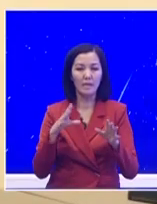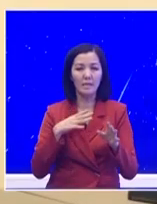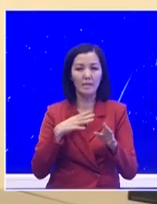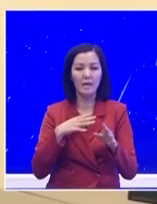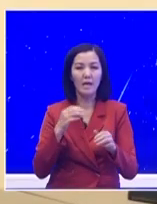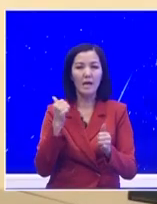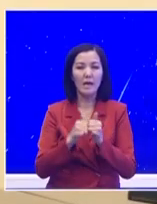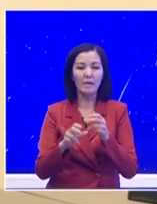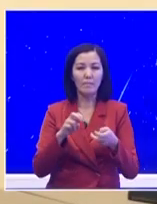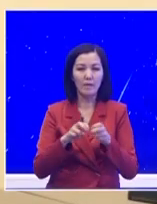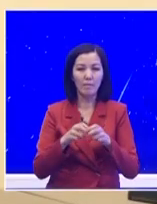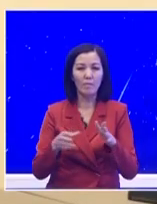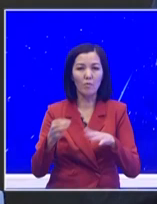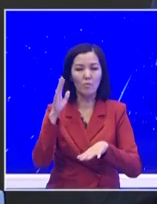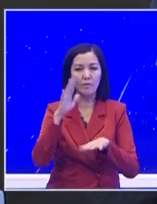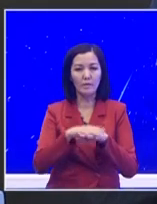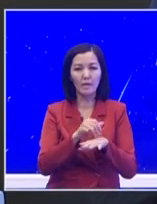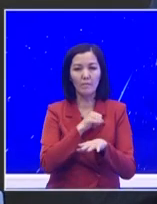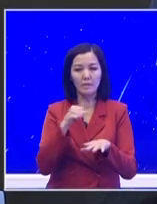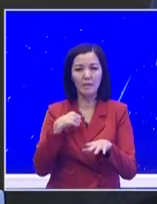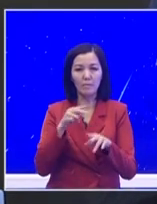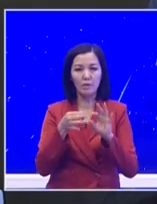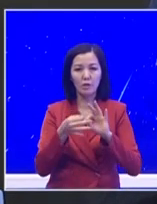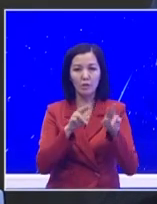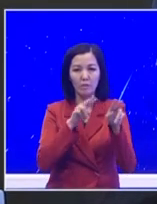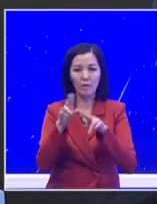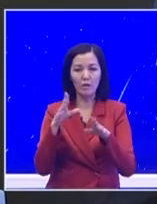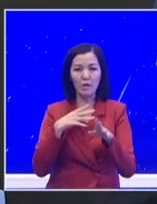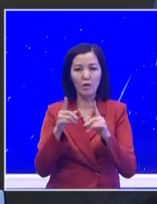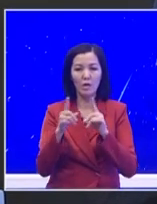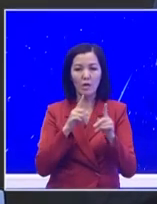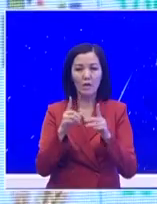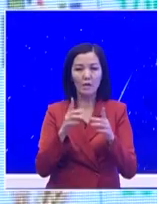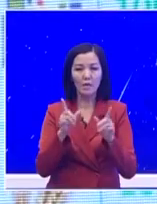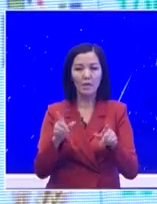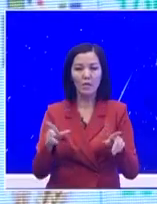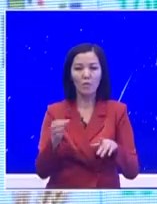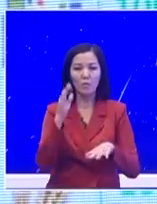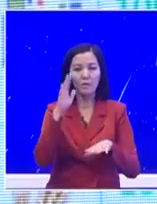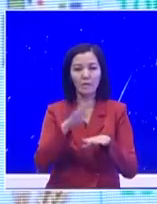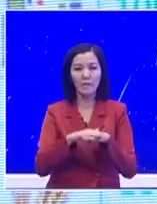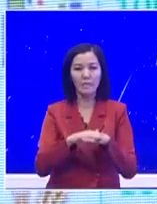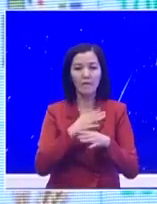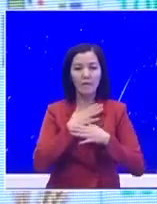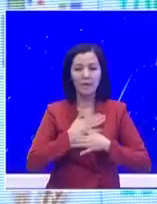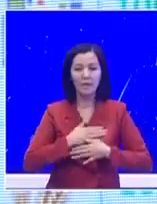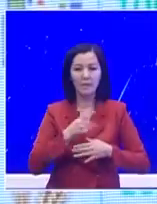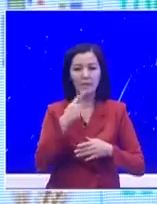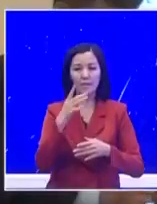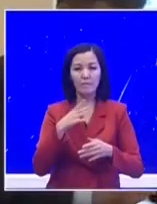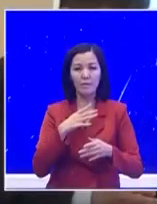айтылған әр проблема облыс әкімі өз бақылауына алды. Жиын соңында қоғамдық кеңес мүшелері Амандық Ғаббасұлына ризашылықтарын